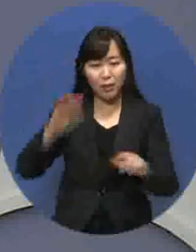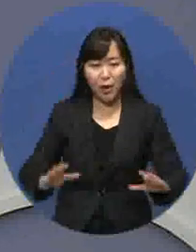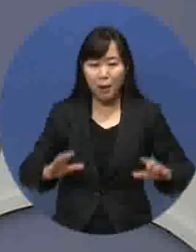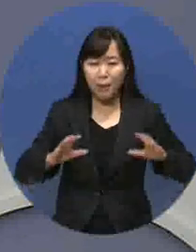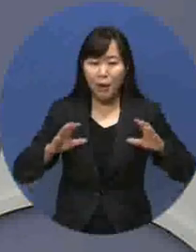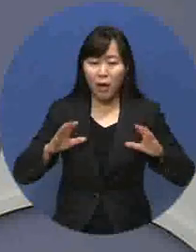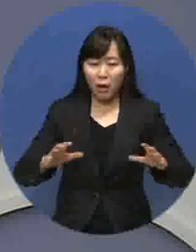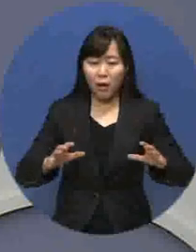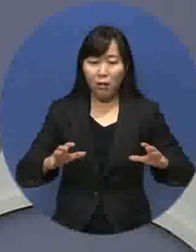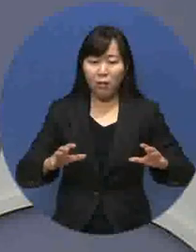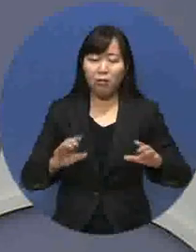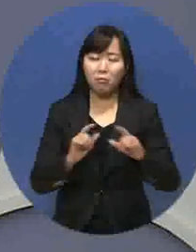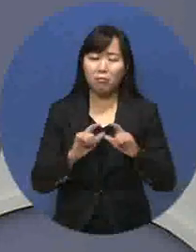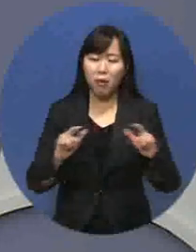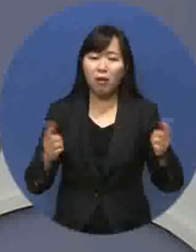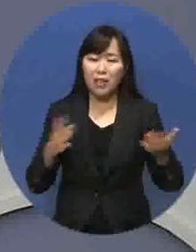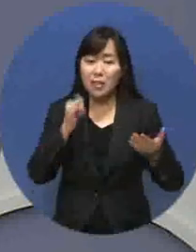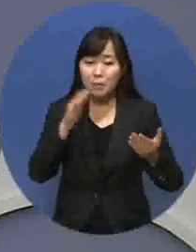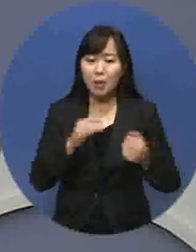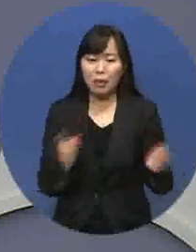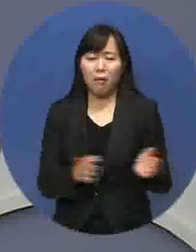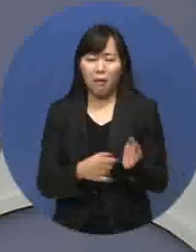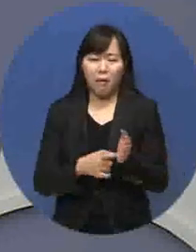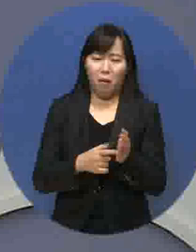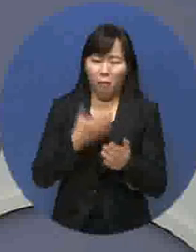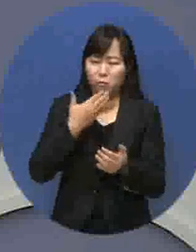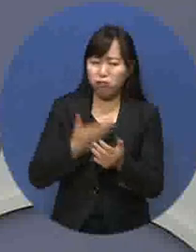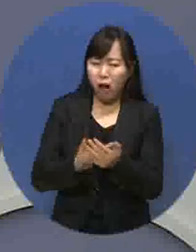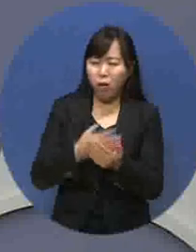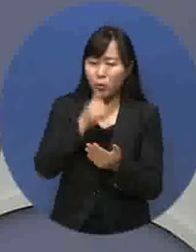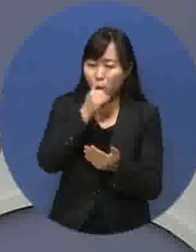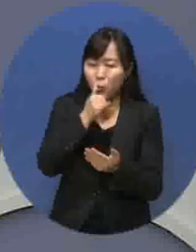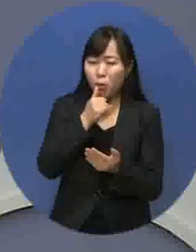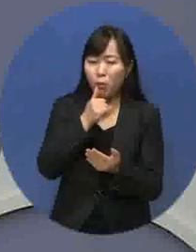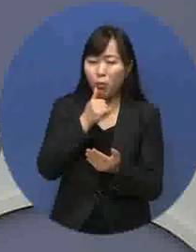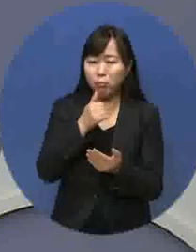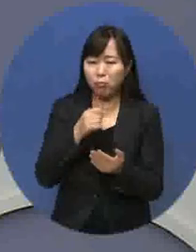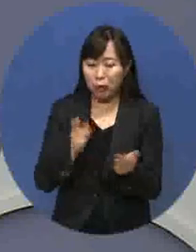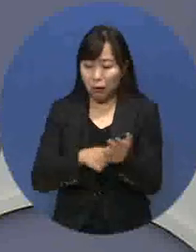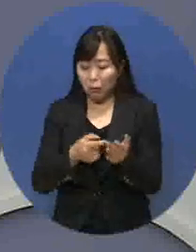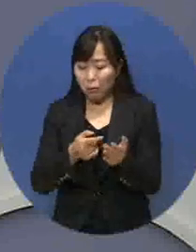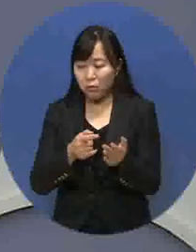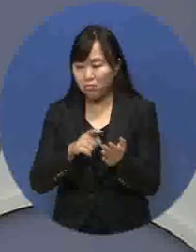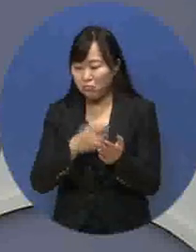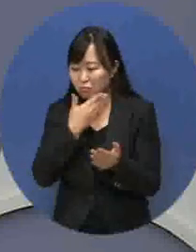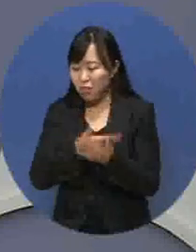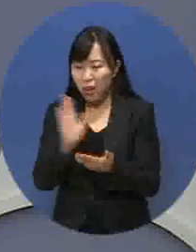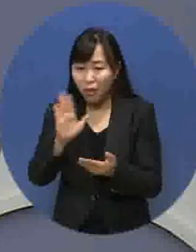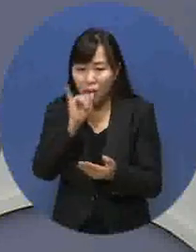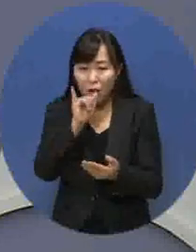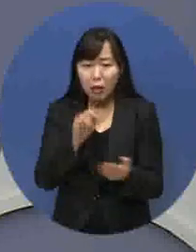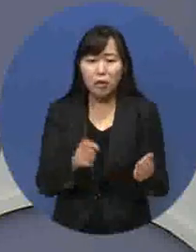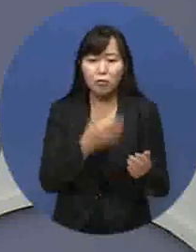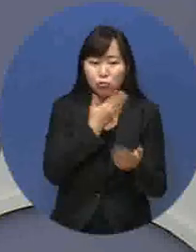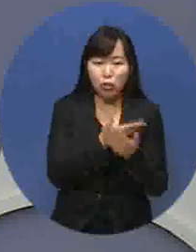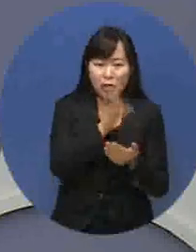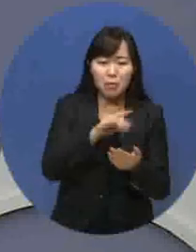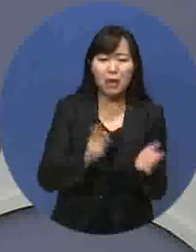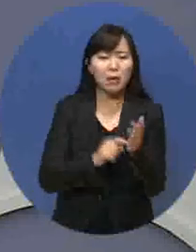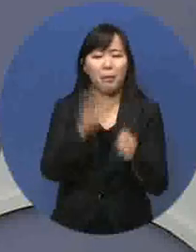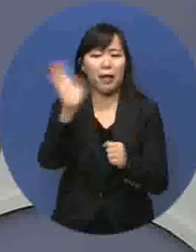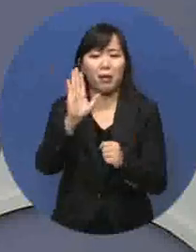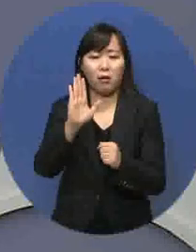뭐 일이라는 게 여러 가지가 있는데 그렇겠죠, 긴급하고 중요한 일도 있고 긴급하고 안 중요한 일도 있고 중요하지만 긴급하지 않은 게